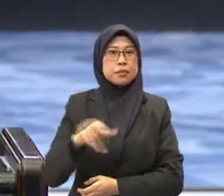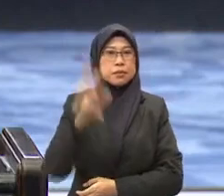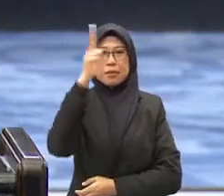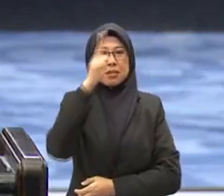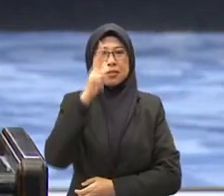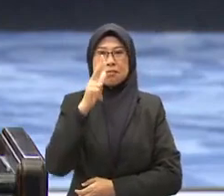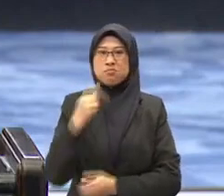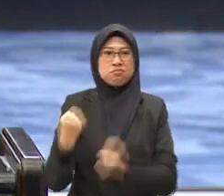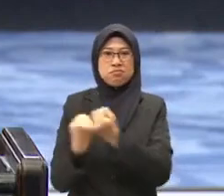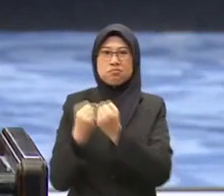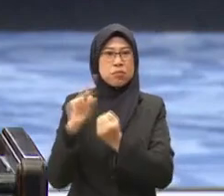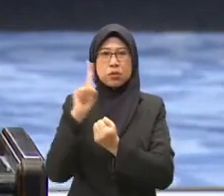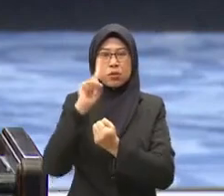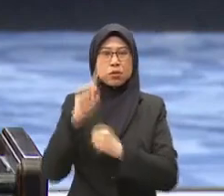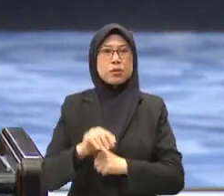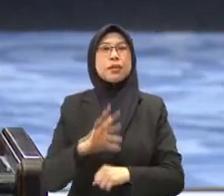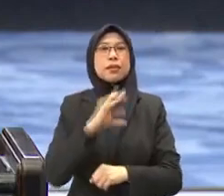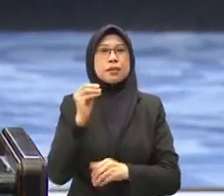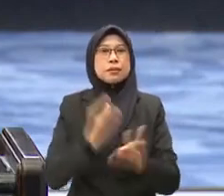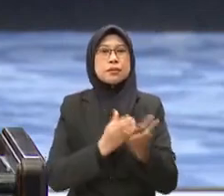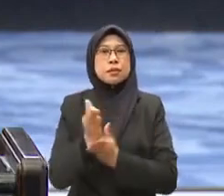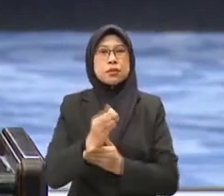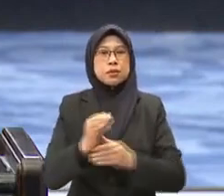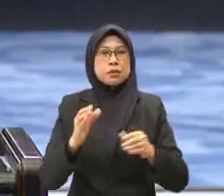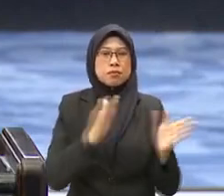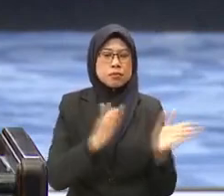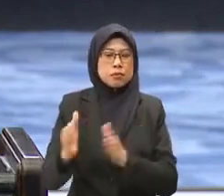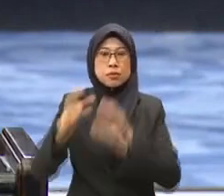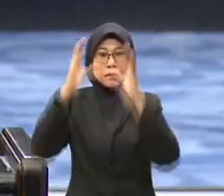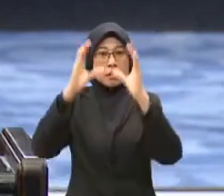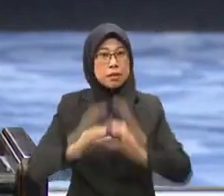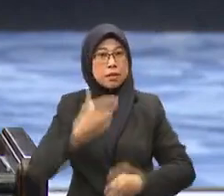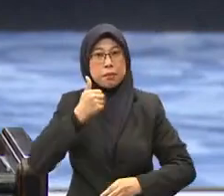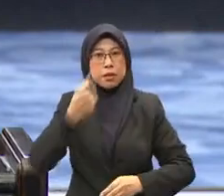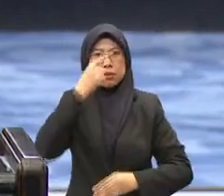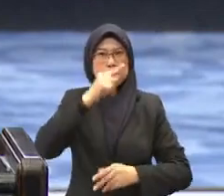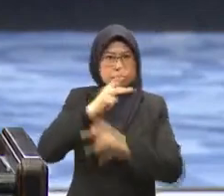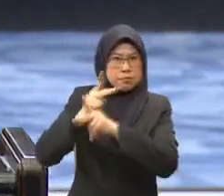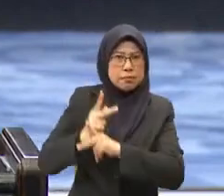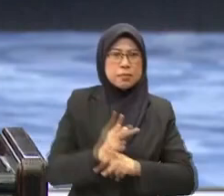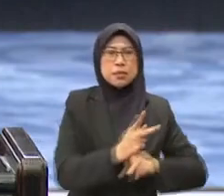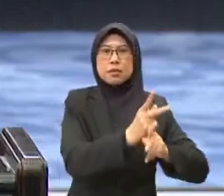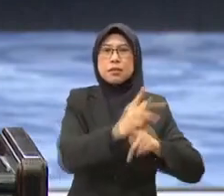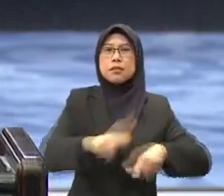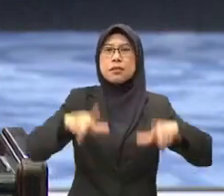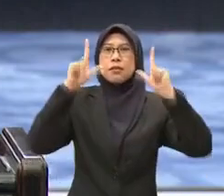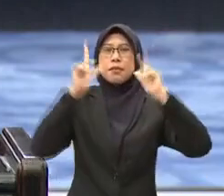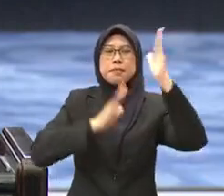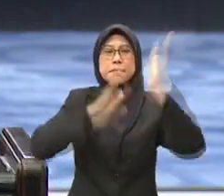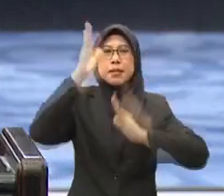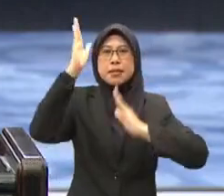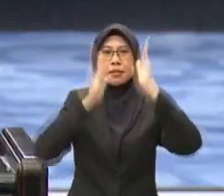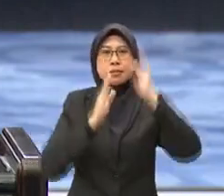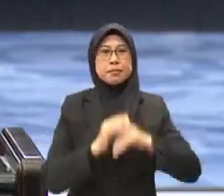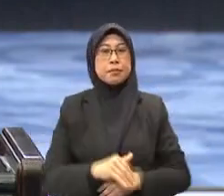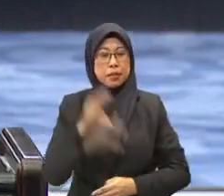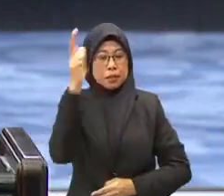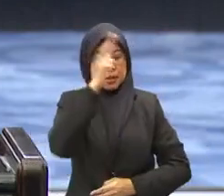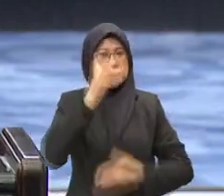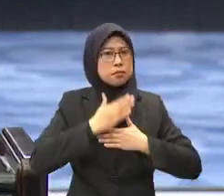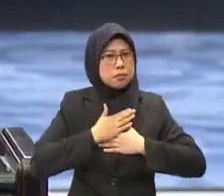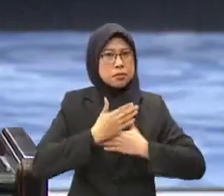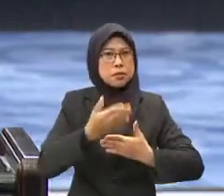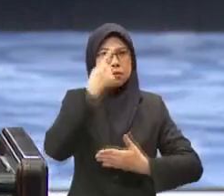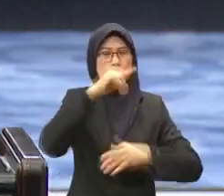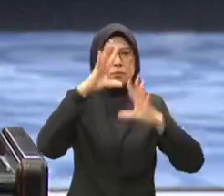akan berkompromi dalam hal ini dan akan terus mengatur langkah terbaik untuk melindungi dan memelihara kedatan Malaysia kerajaan juga komited